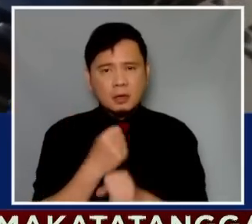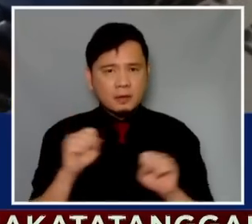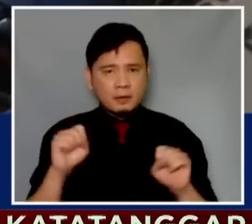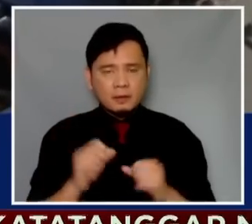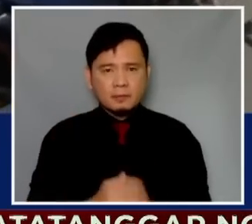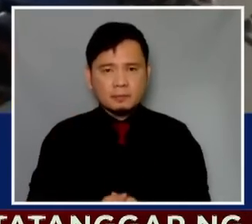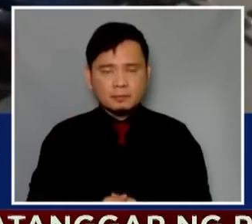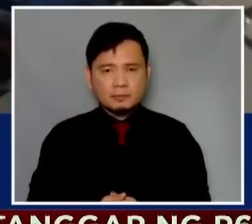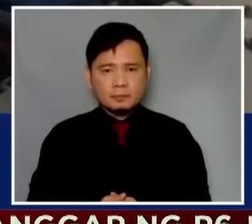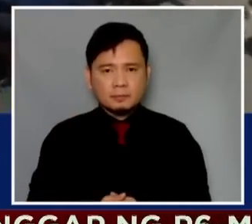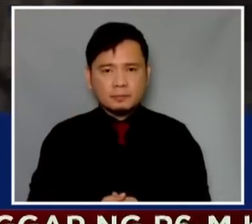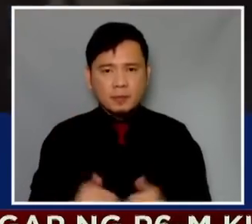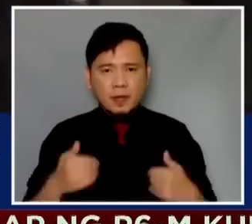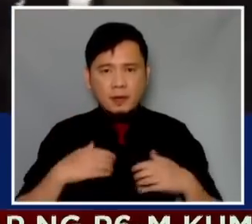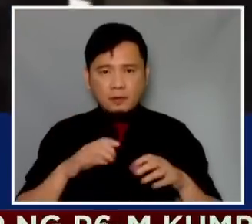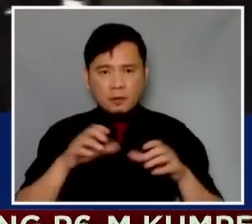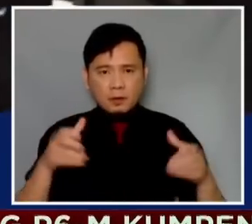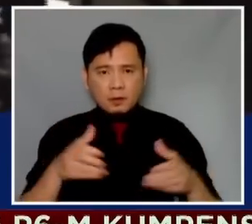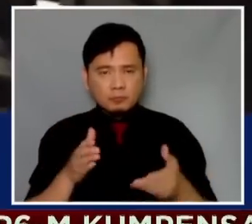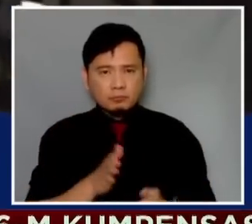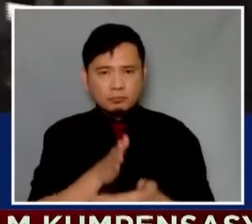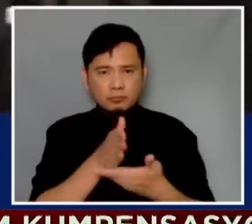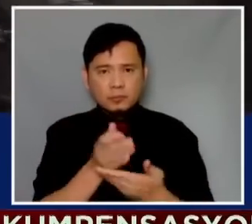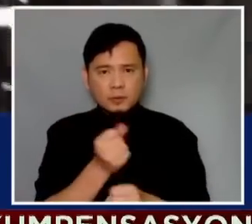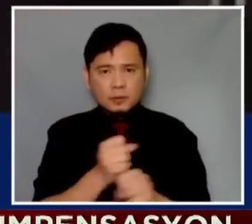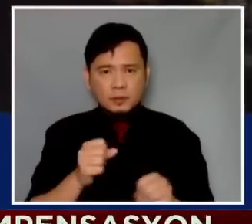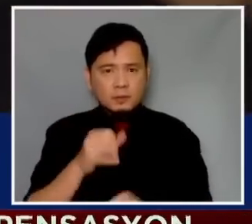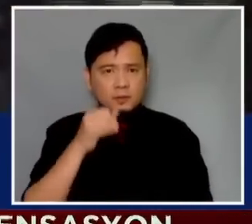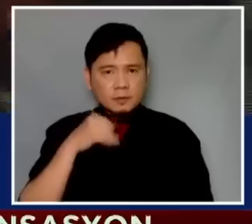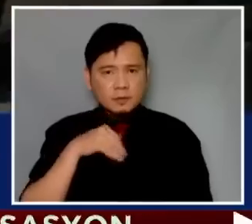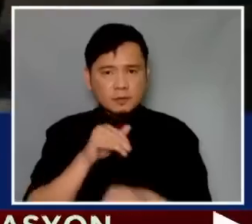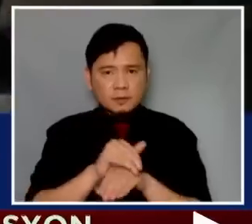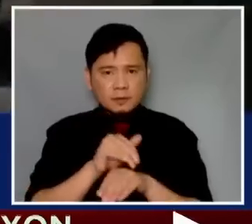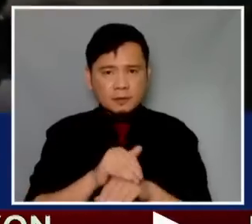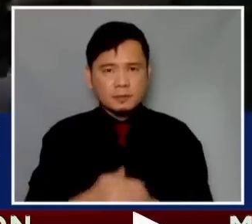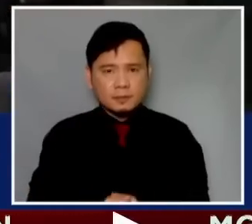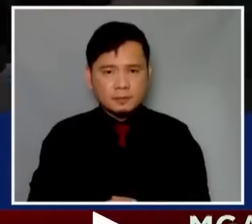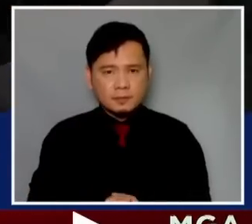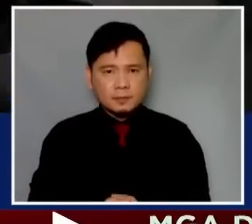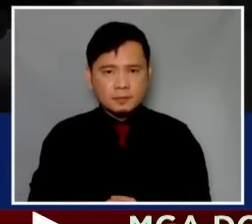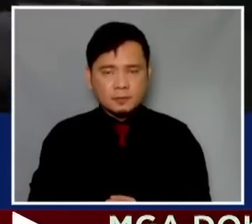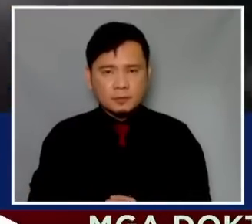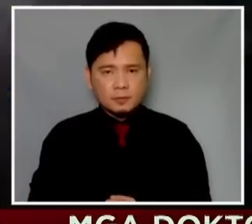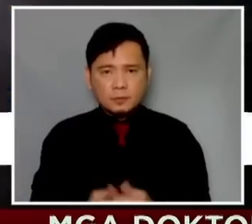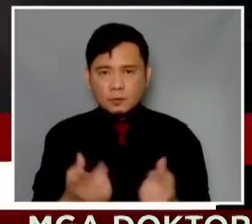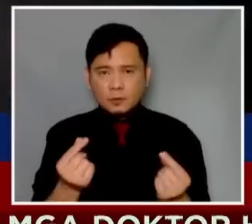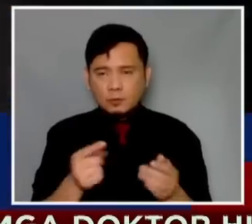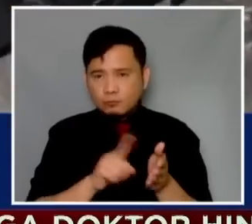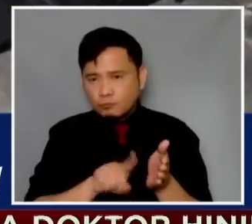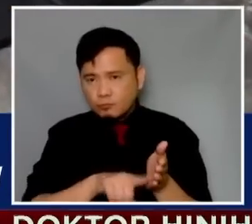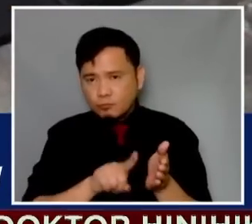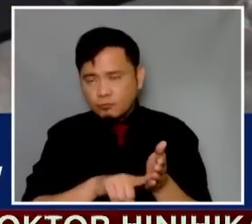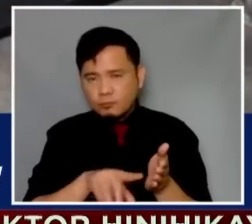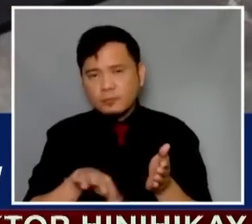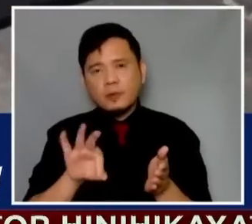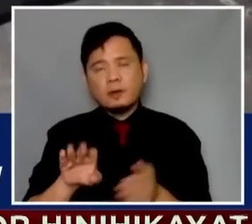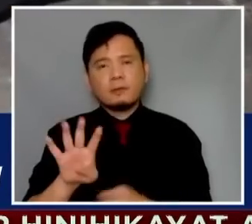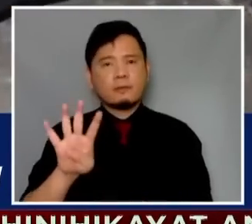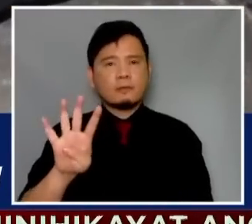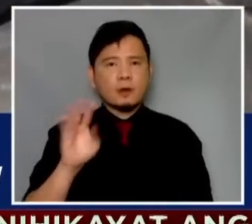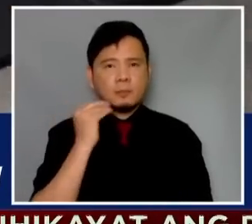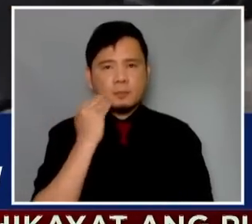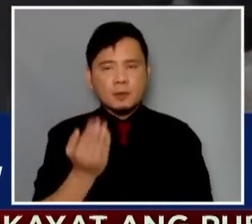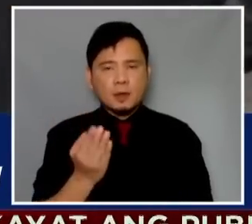ng rescue operations kagabi. Sinisid ng technical divers ang ilog. Apat ang patay, kabilang ang isang